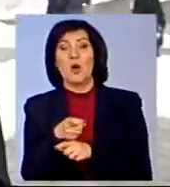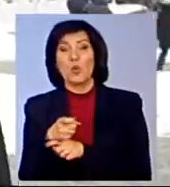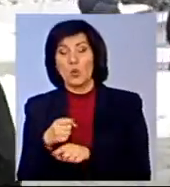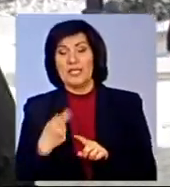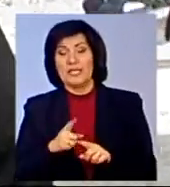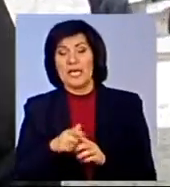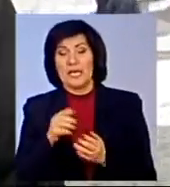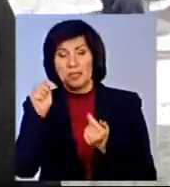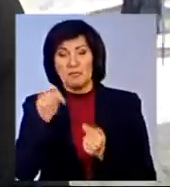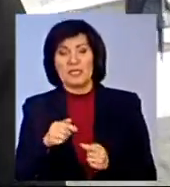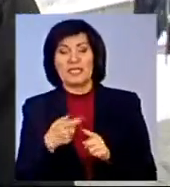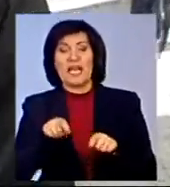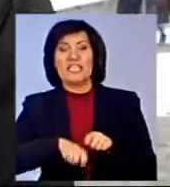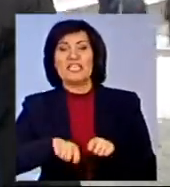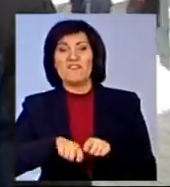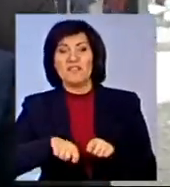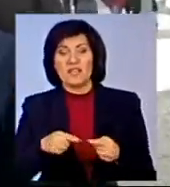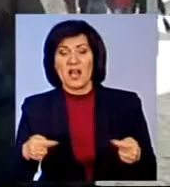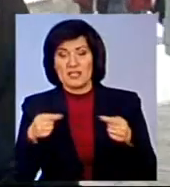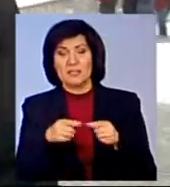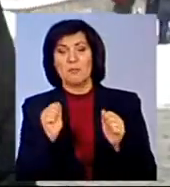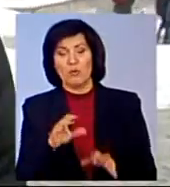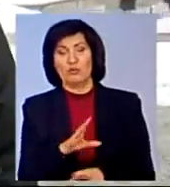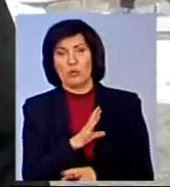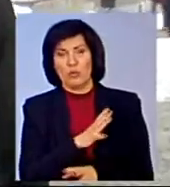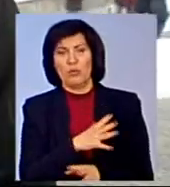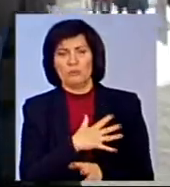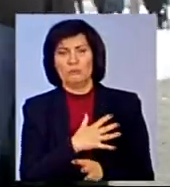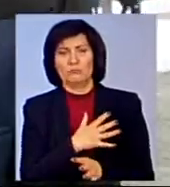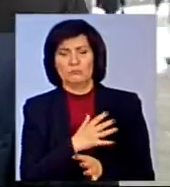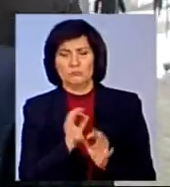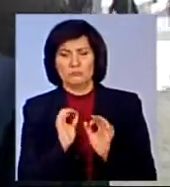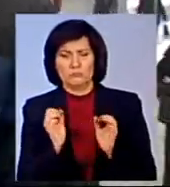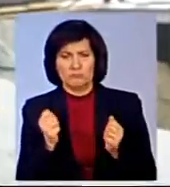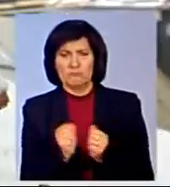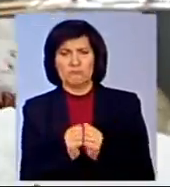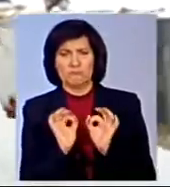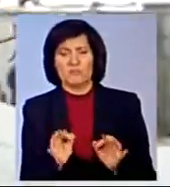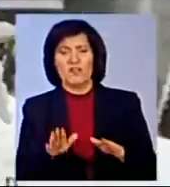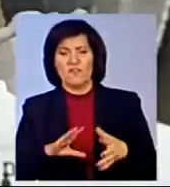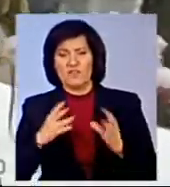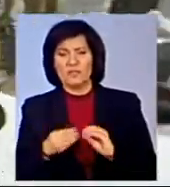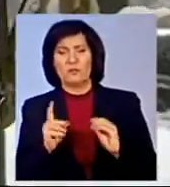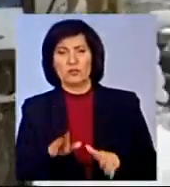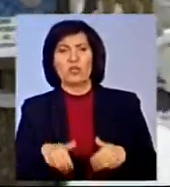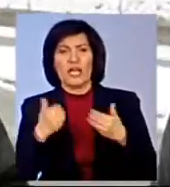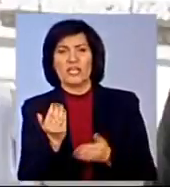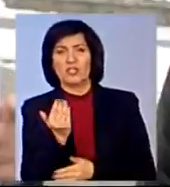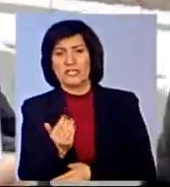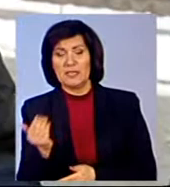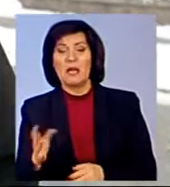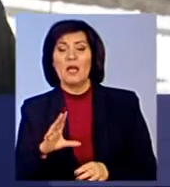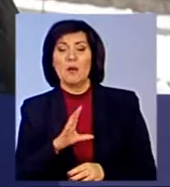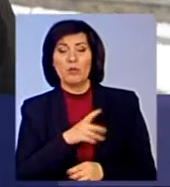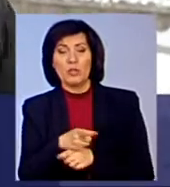які придатні для ідентифікації, там дійсно можна говорити категоричні висновки, що вони належать саме їм. Були постріли з